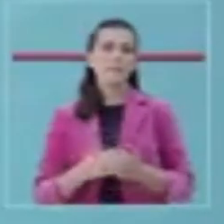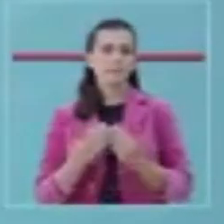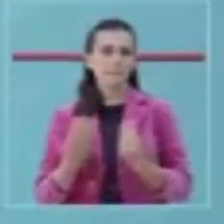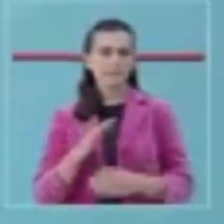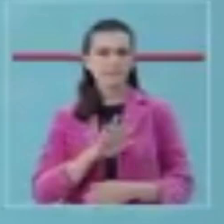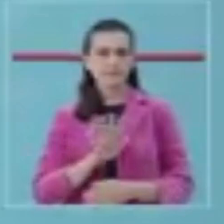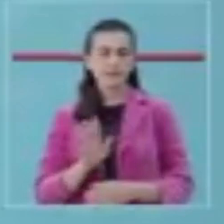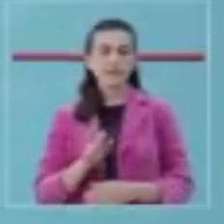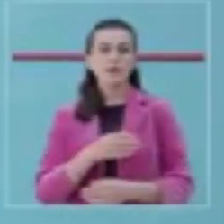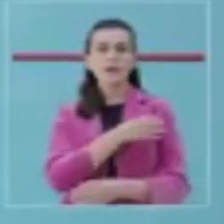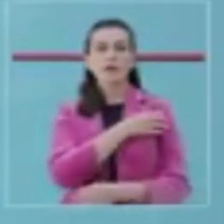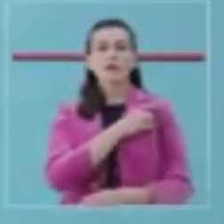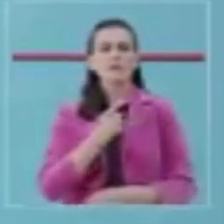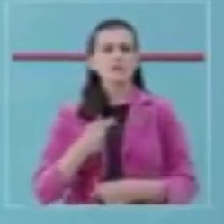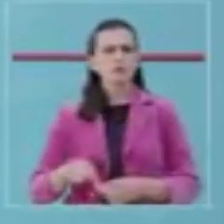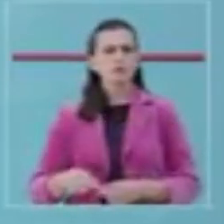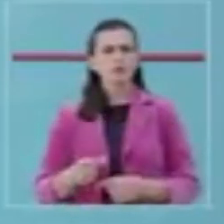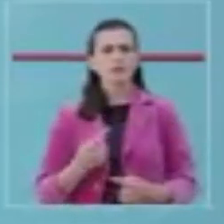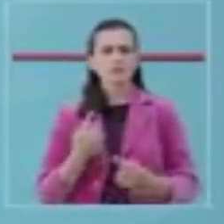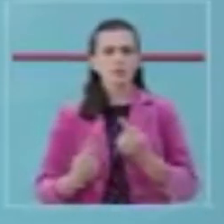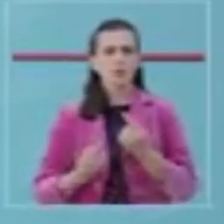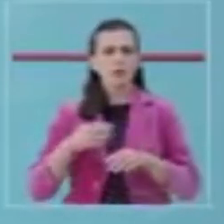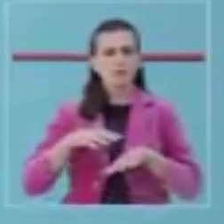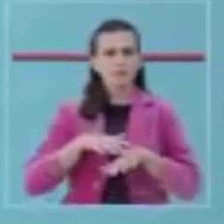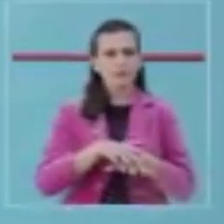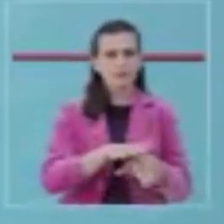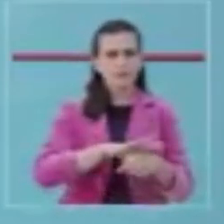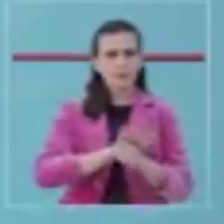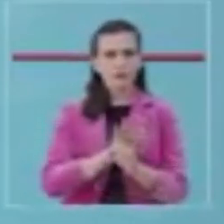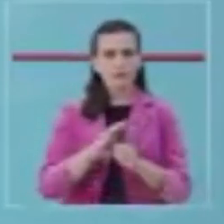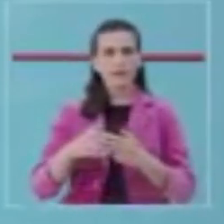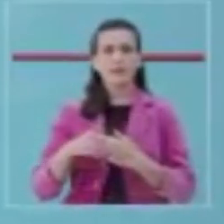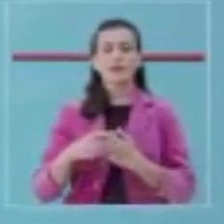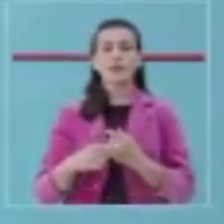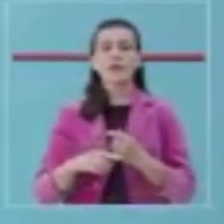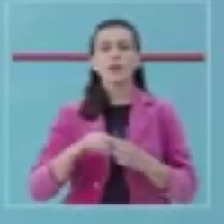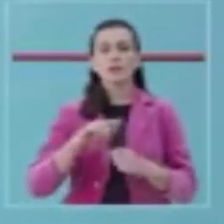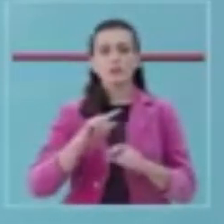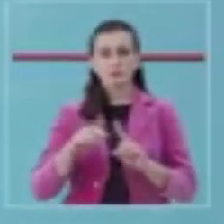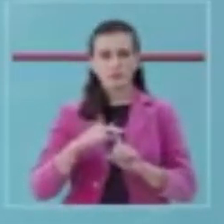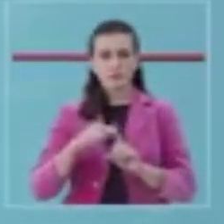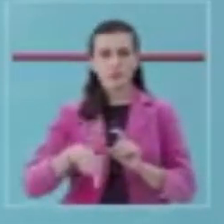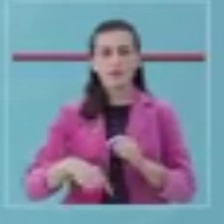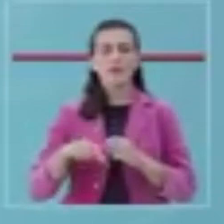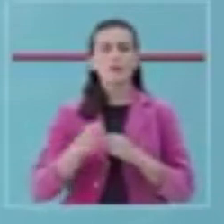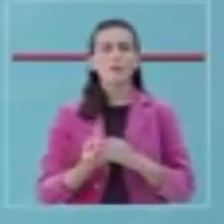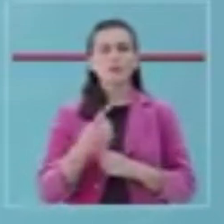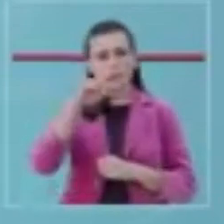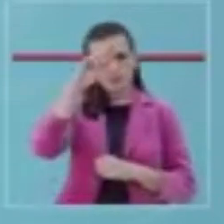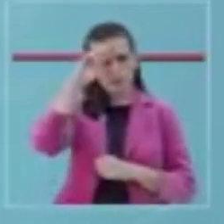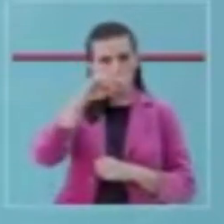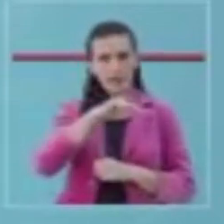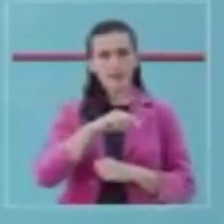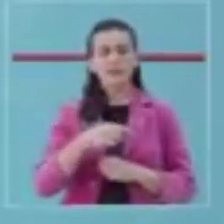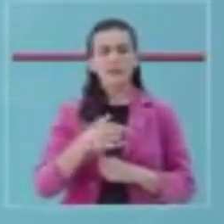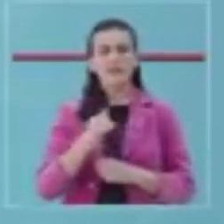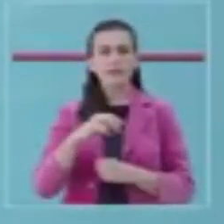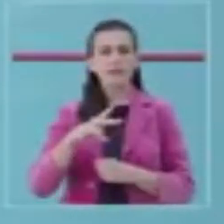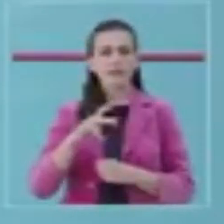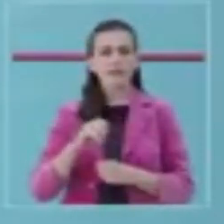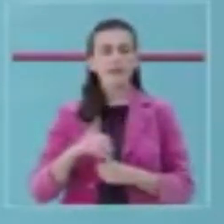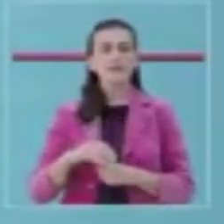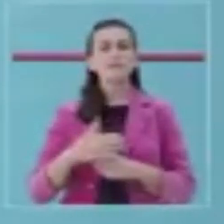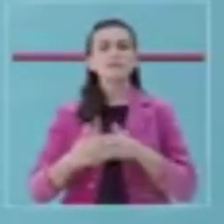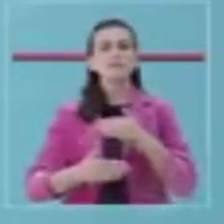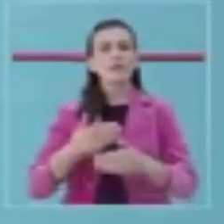Mirdita, ju njohim me situatën epidemiologjike në vend dhe gjendjen në spitalin infektiv, ku vijon të ketë shtrime me